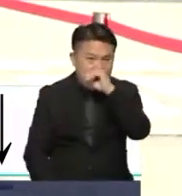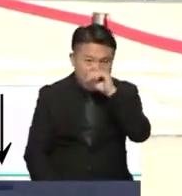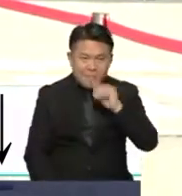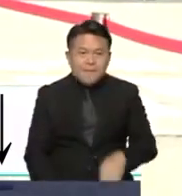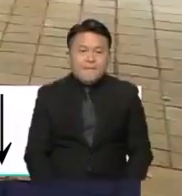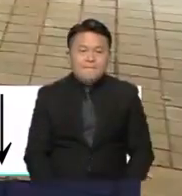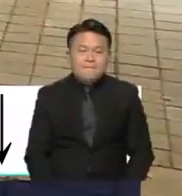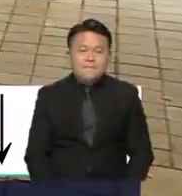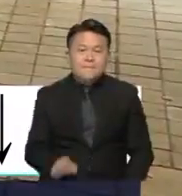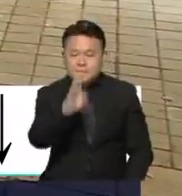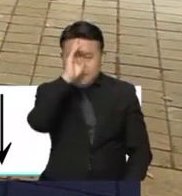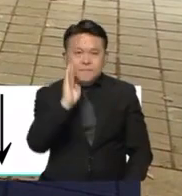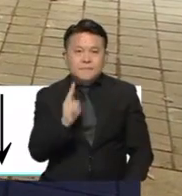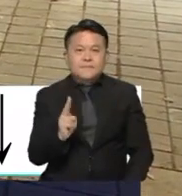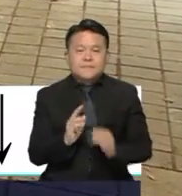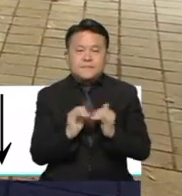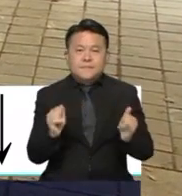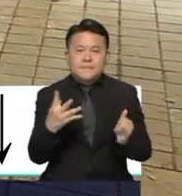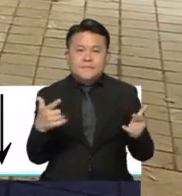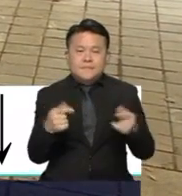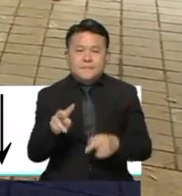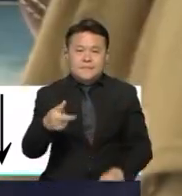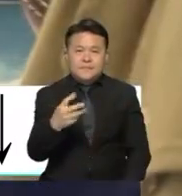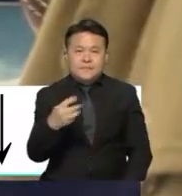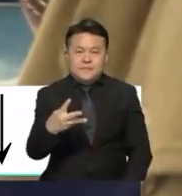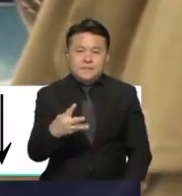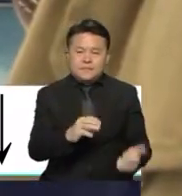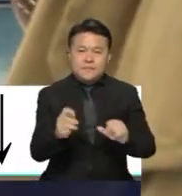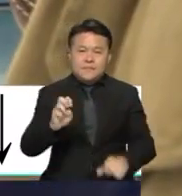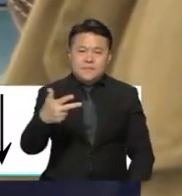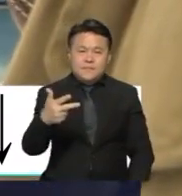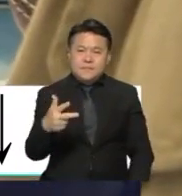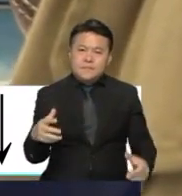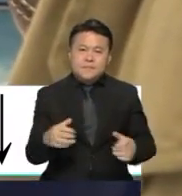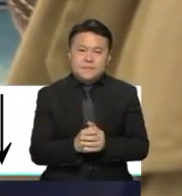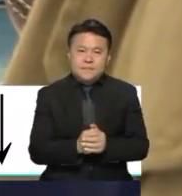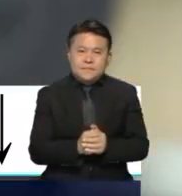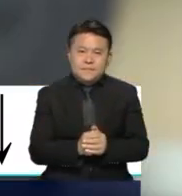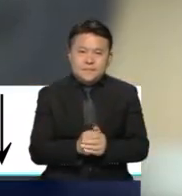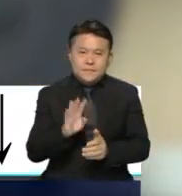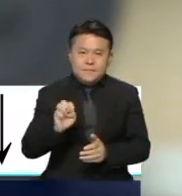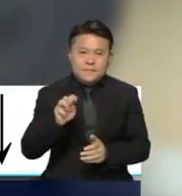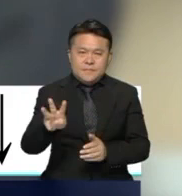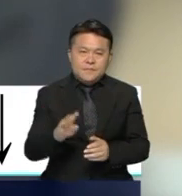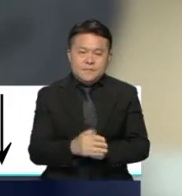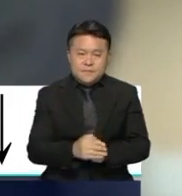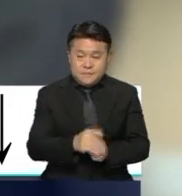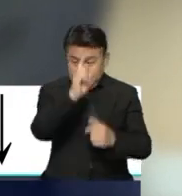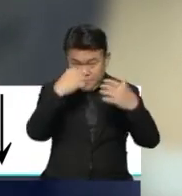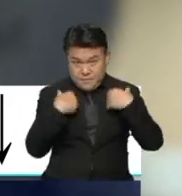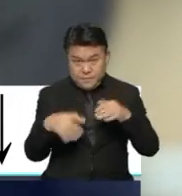멈췄습니다. 위중증 환자는 4명 줄어든 243명, 사망자는 37명이 늘어서 43명으로 집계됐습니다.